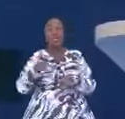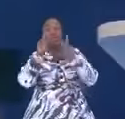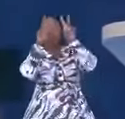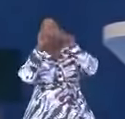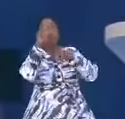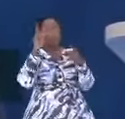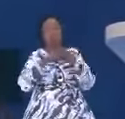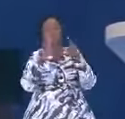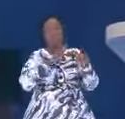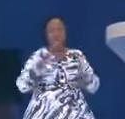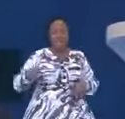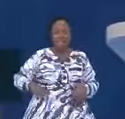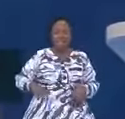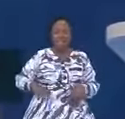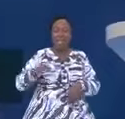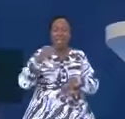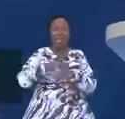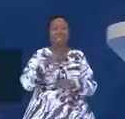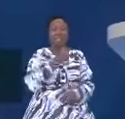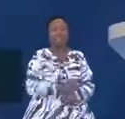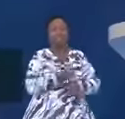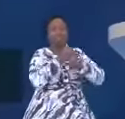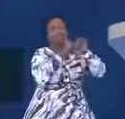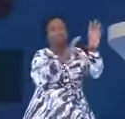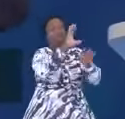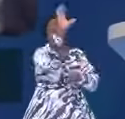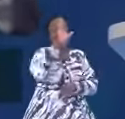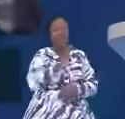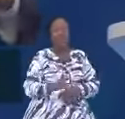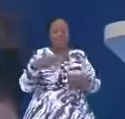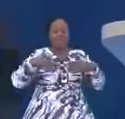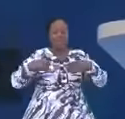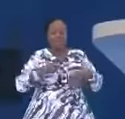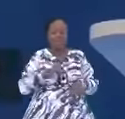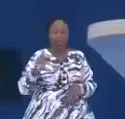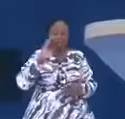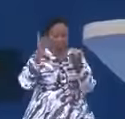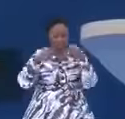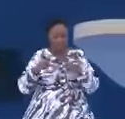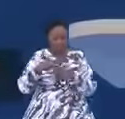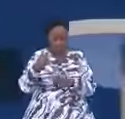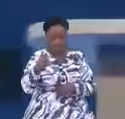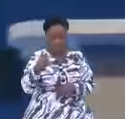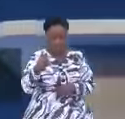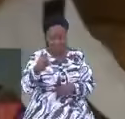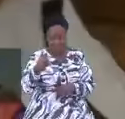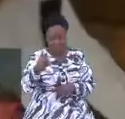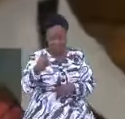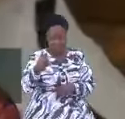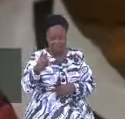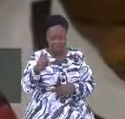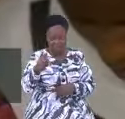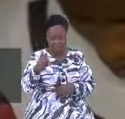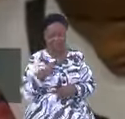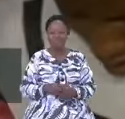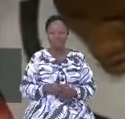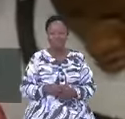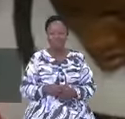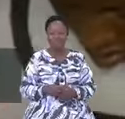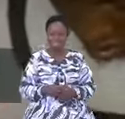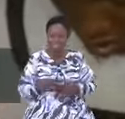vers la guérison viendra ce soir donnez moi un bon ah mais